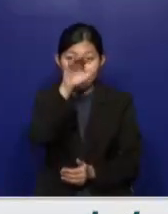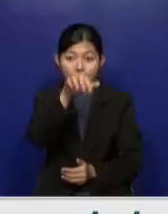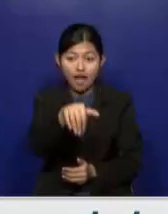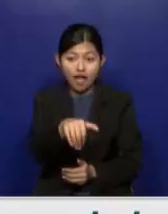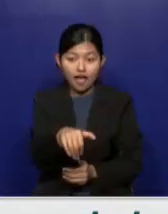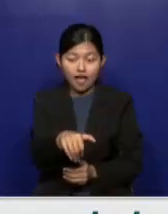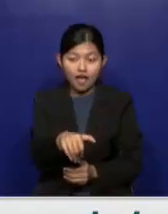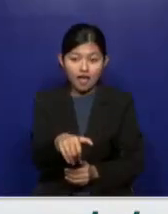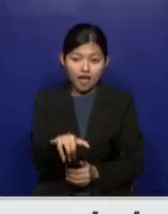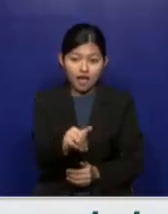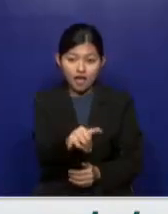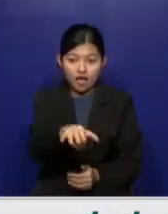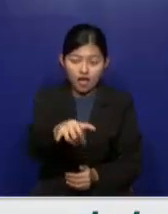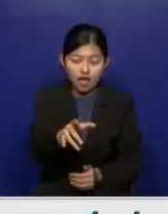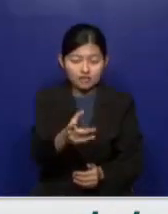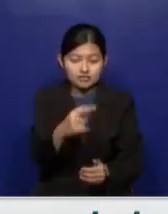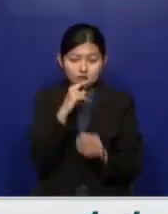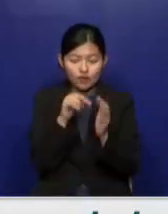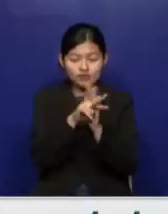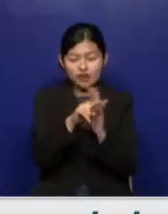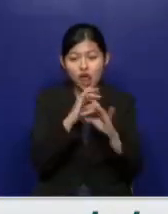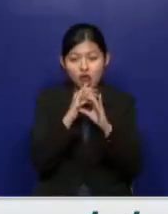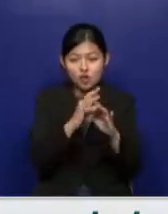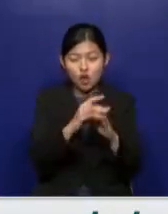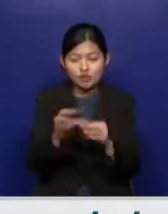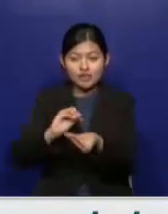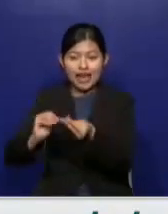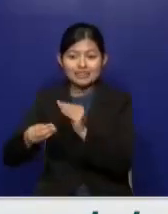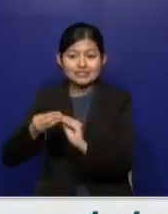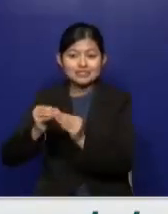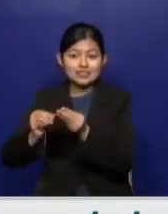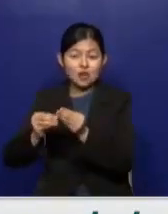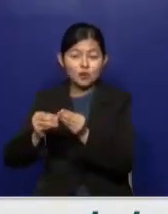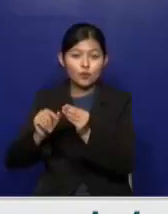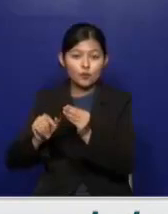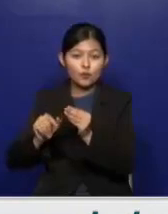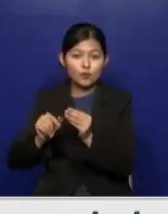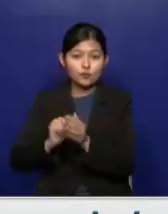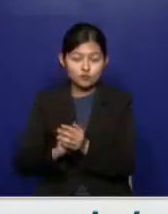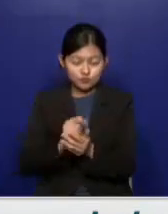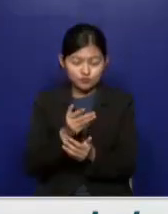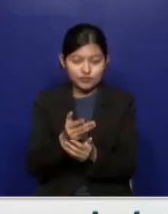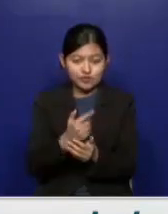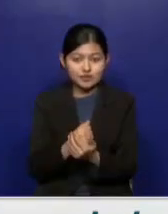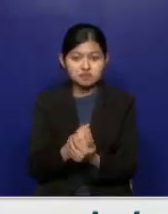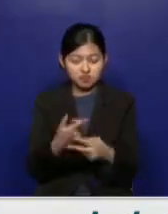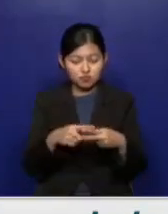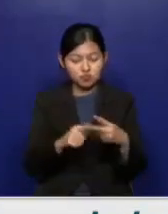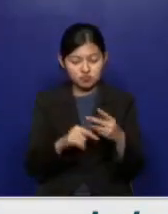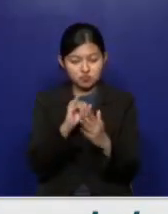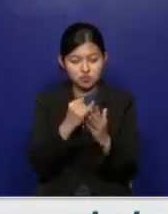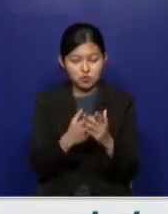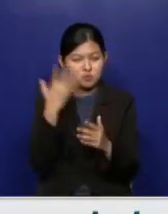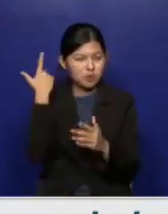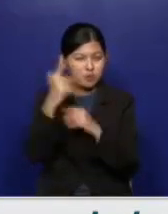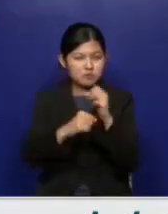2จังหวัดนะครับจังหวัดระยองและจังหวัดฉะเชิงเทราของท่านประธานนะครับเมื่อปี62